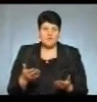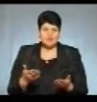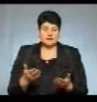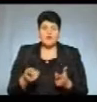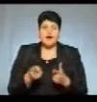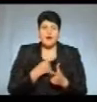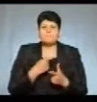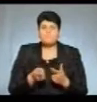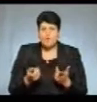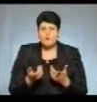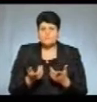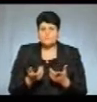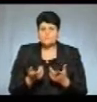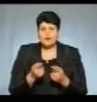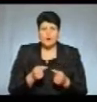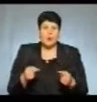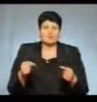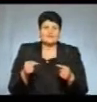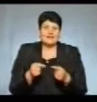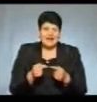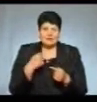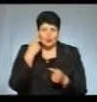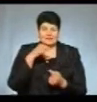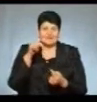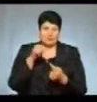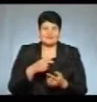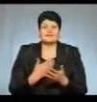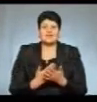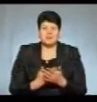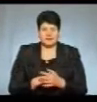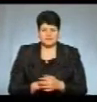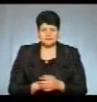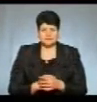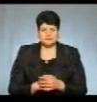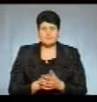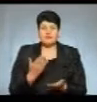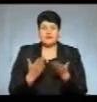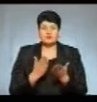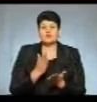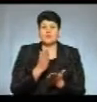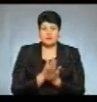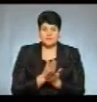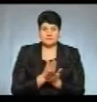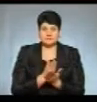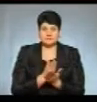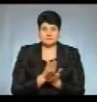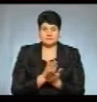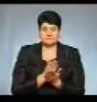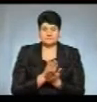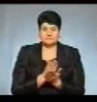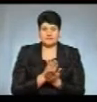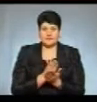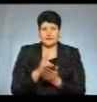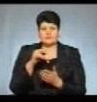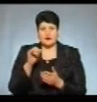або конкретно ідентифікувати, так сказано в законі. Це, наприклад, якщо є дані зібрані